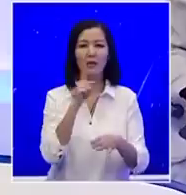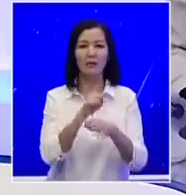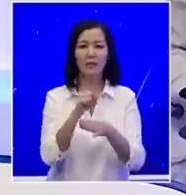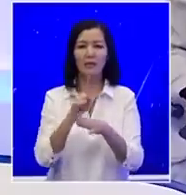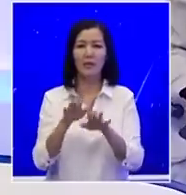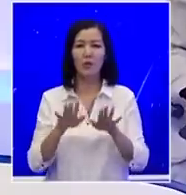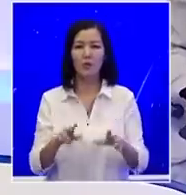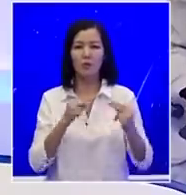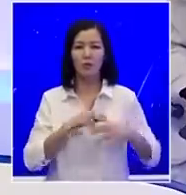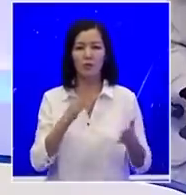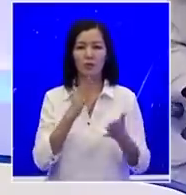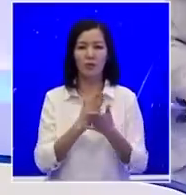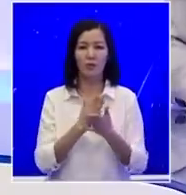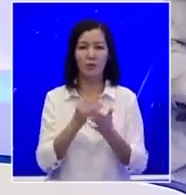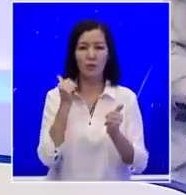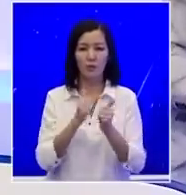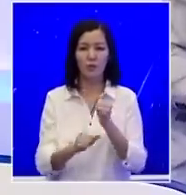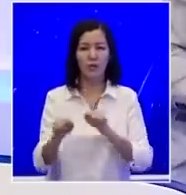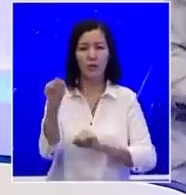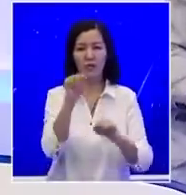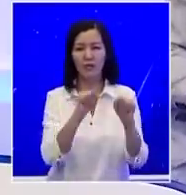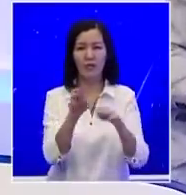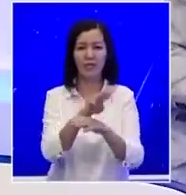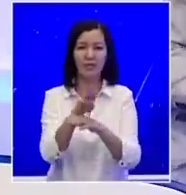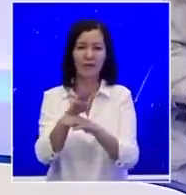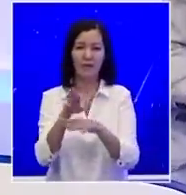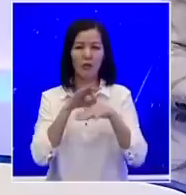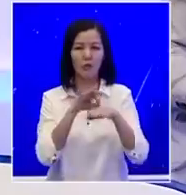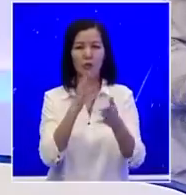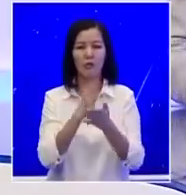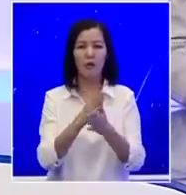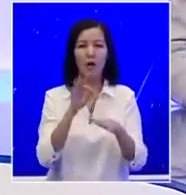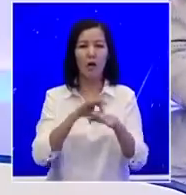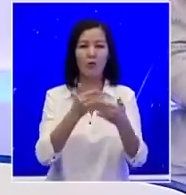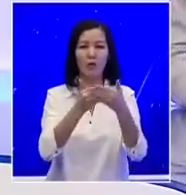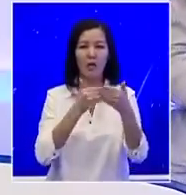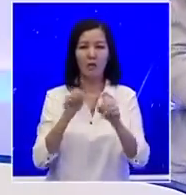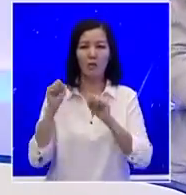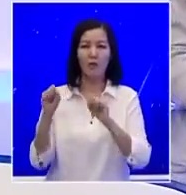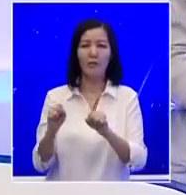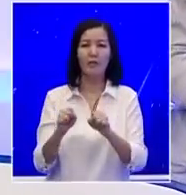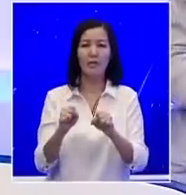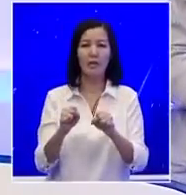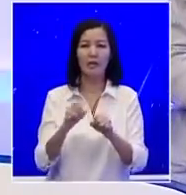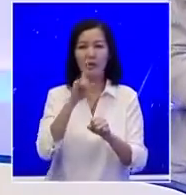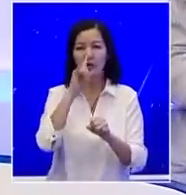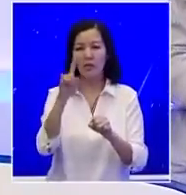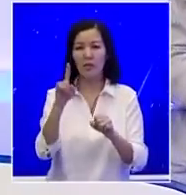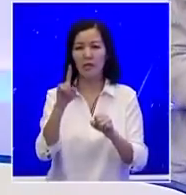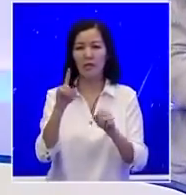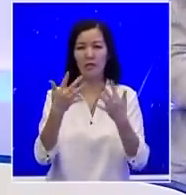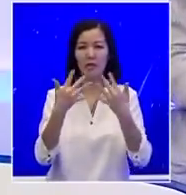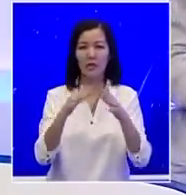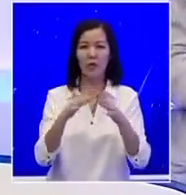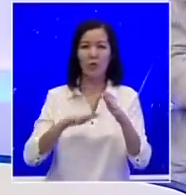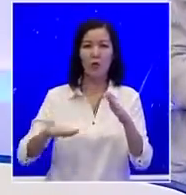істеп тұр. Әулелер мекенінде күнделікті дезинфекция жүргізіліп жатыр. Аурудың алдын алуға бағытталған бұл жұмыс Шалғай жатқан Кеген